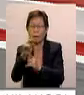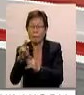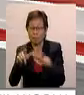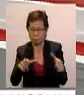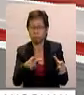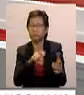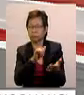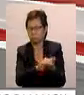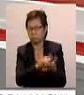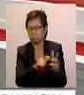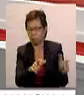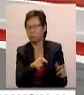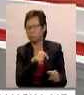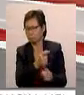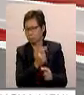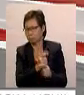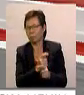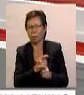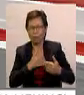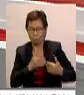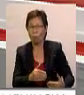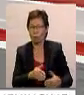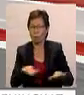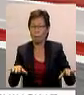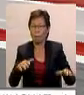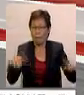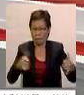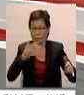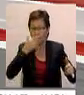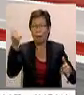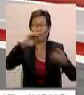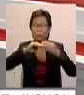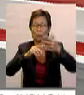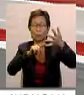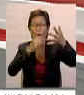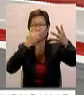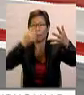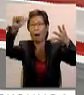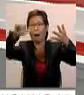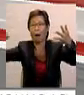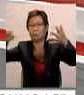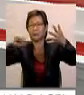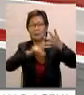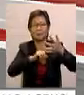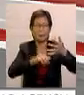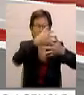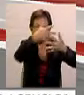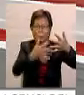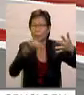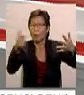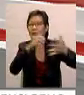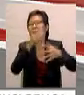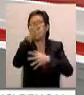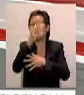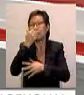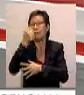tetap komited untuk memberikan aksi terbaik, tambahan berkedudukan lima terbaik Asia dan juga 16 terbaik